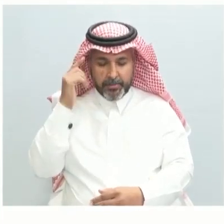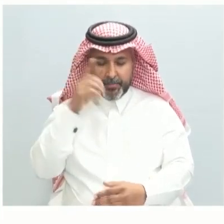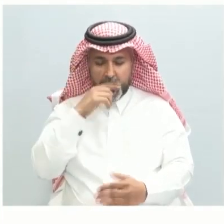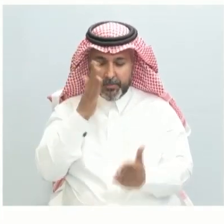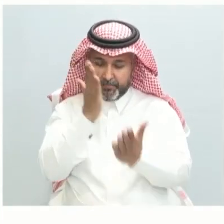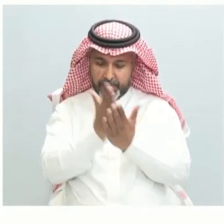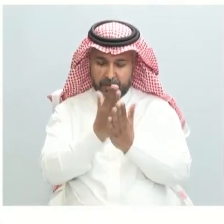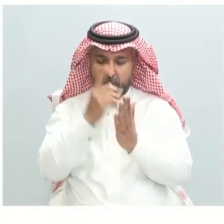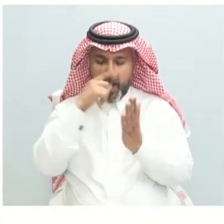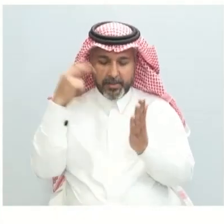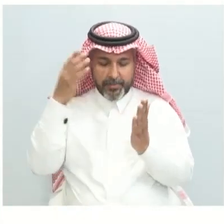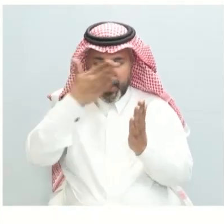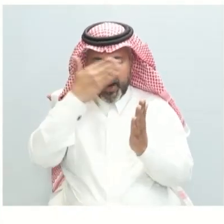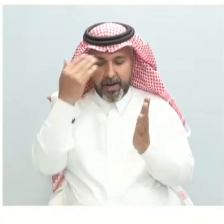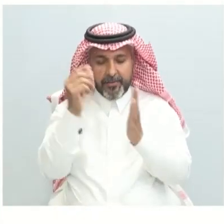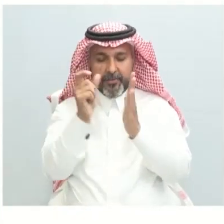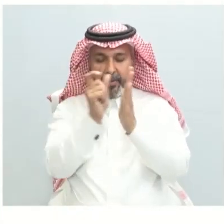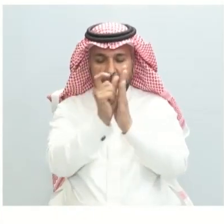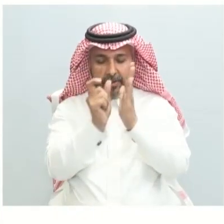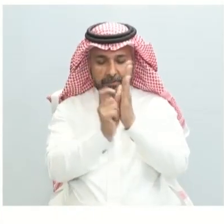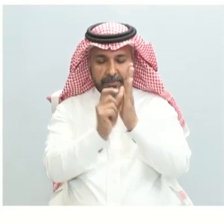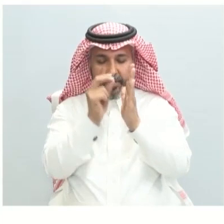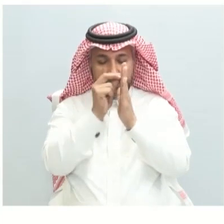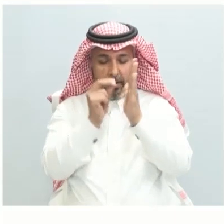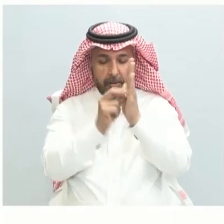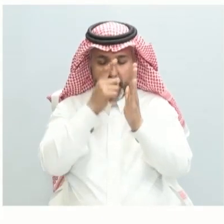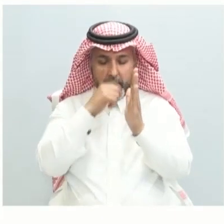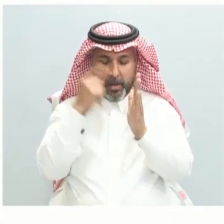او الاضرار بامن الوطن او بسماته